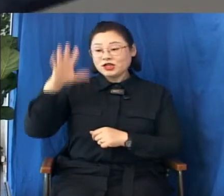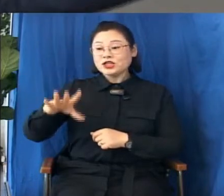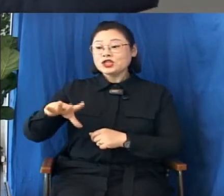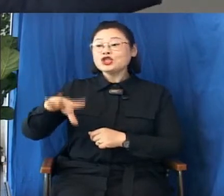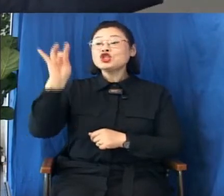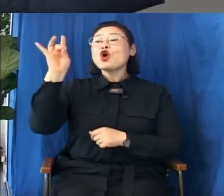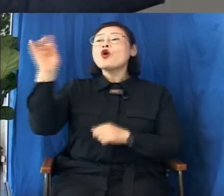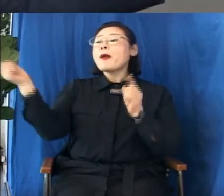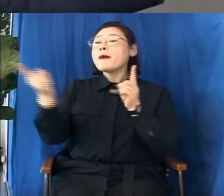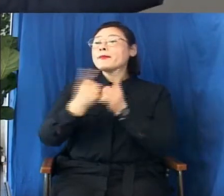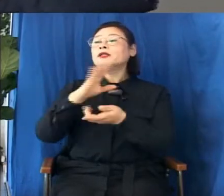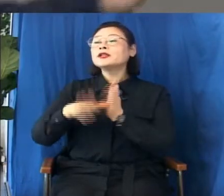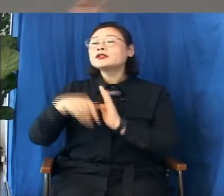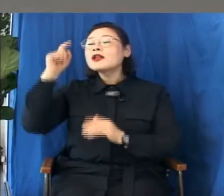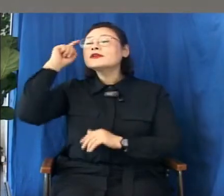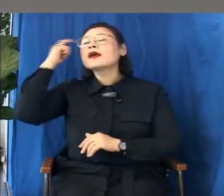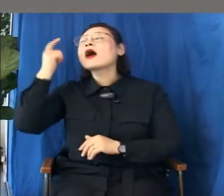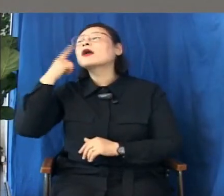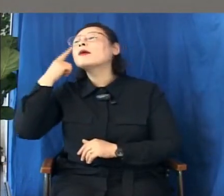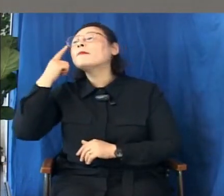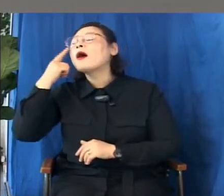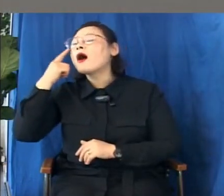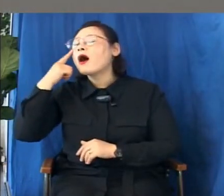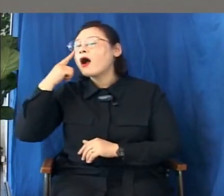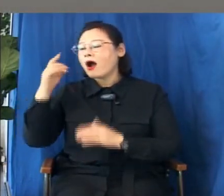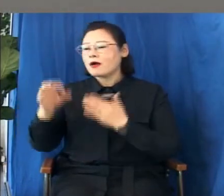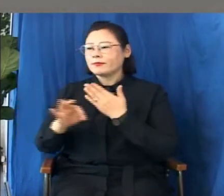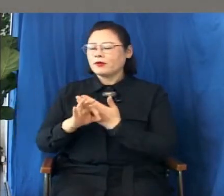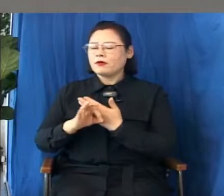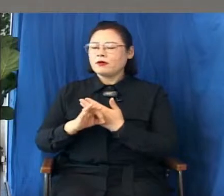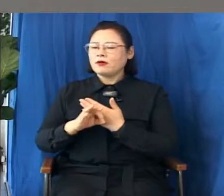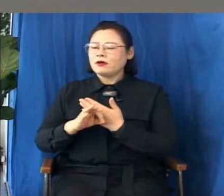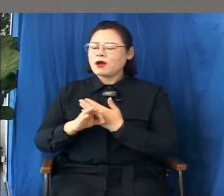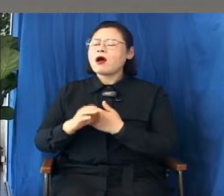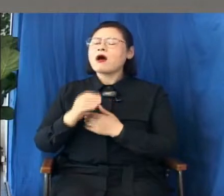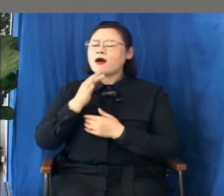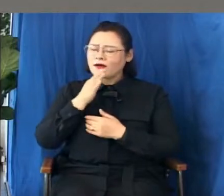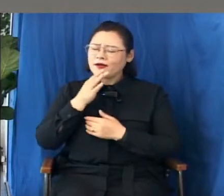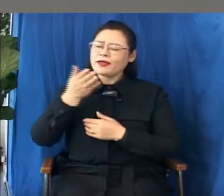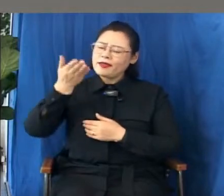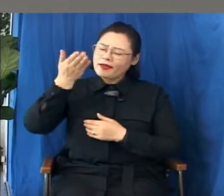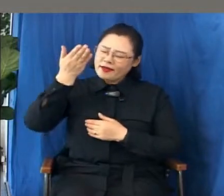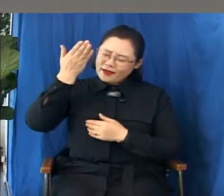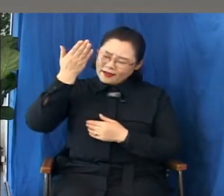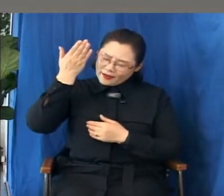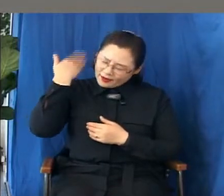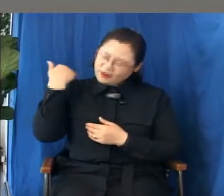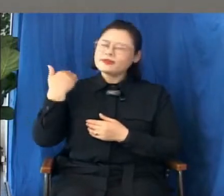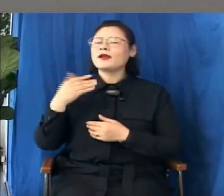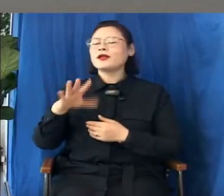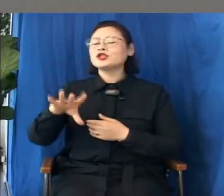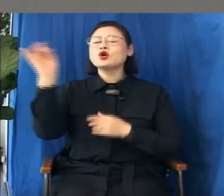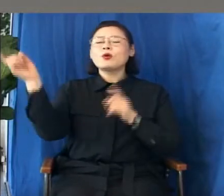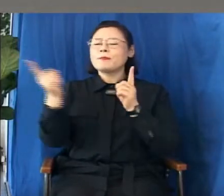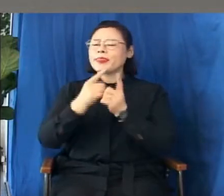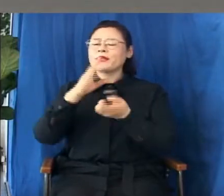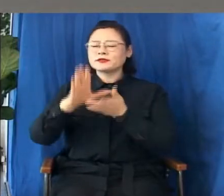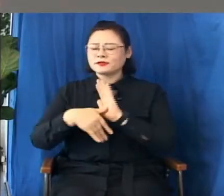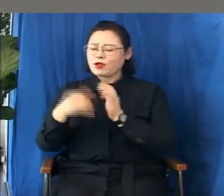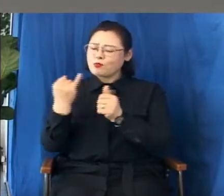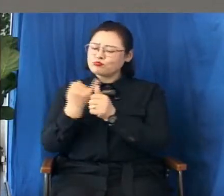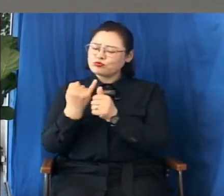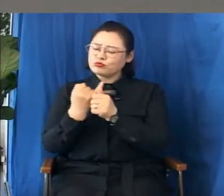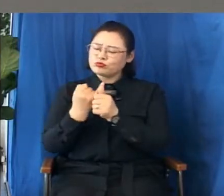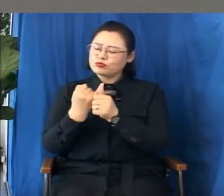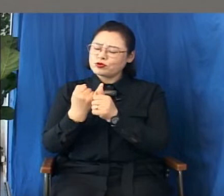확 가버리니까 흥분할 수가 없는 거죠. 아, 그때 좋아 죽고 못 살았는데 이런 생각이 갑자기 탁 들면서